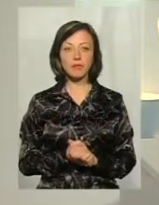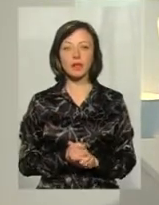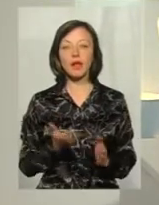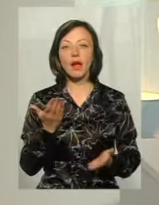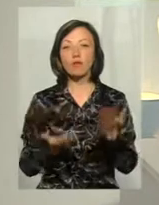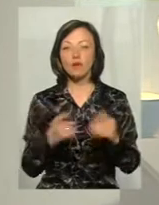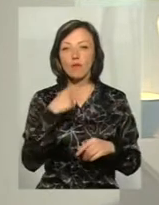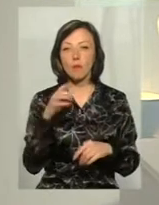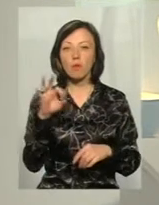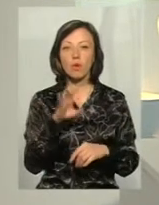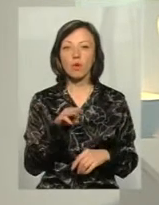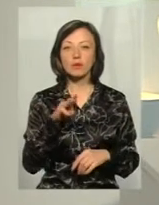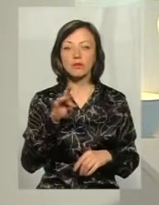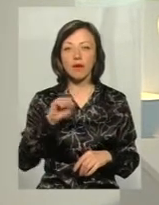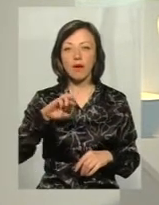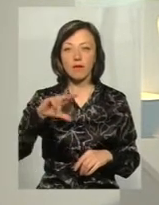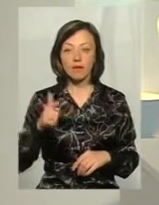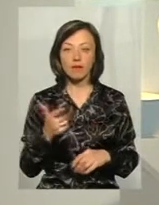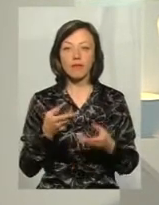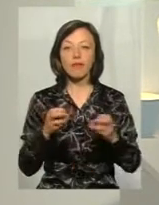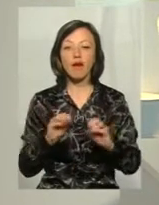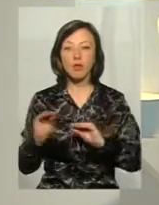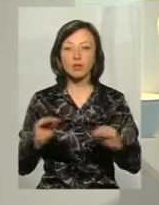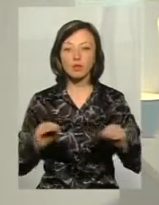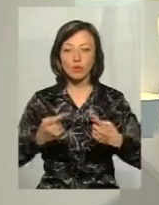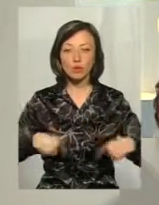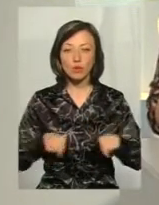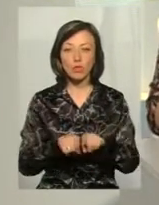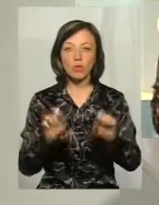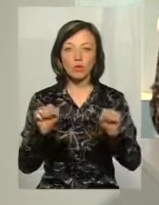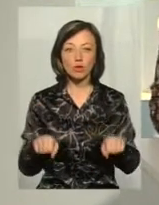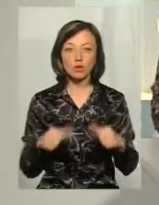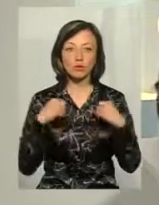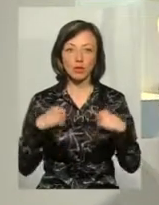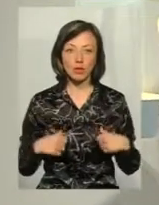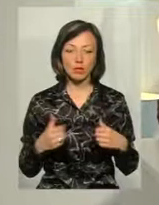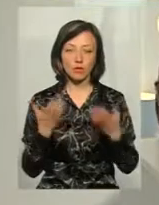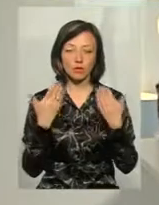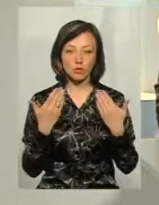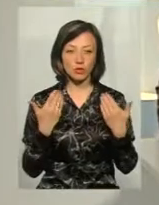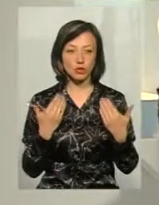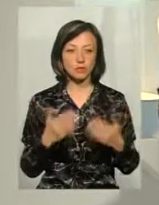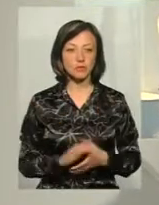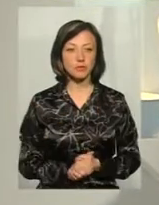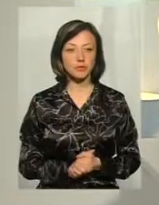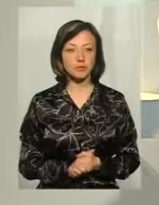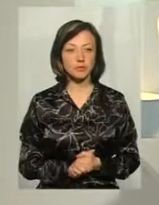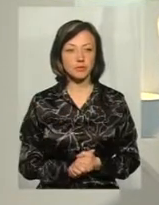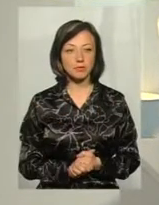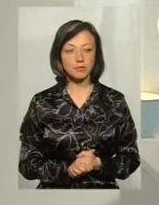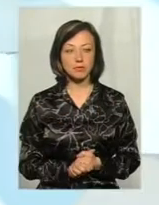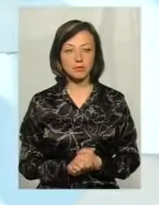травневий відпочинок, то де облаштовані зони, де можна спокійно з родиною приїхати на шашлик, до